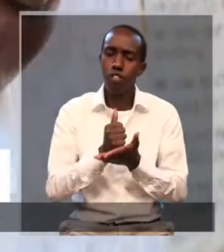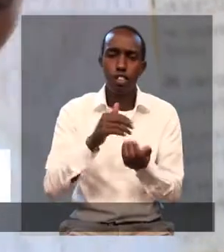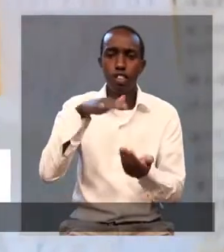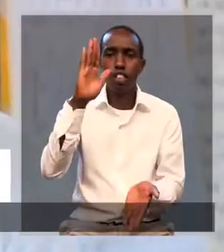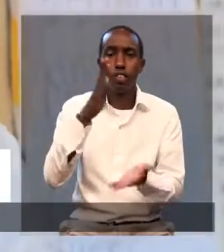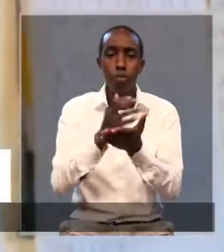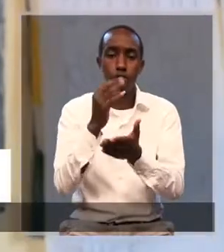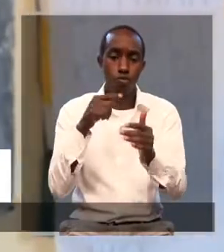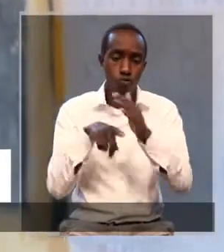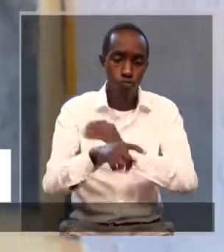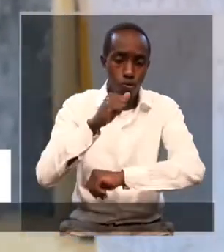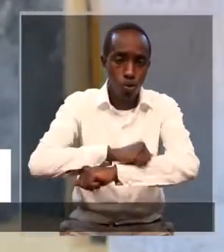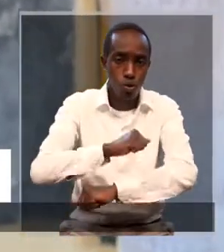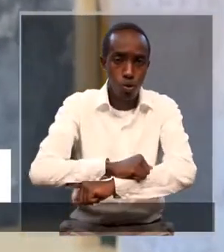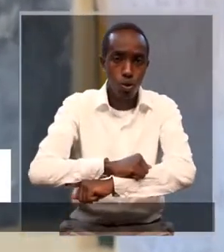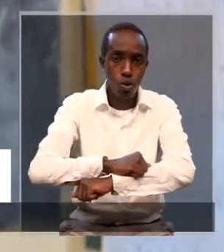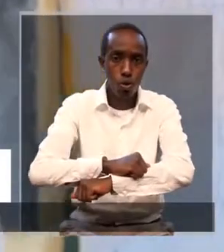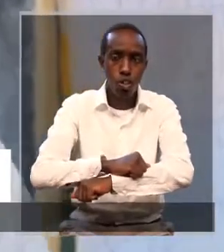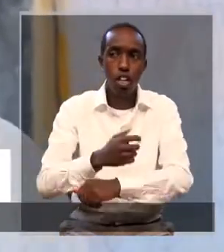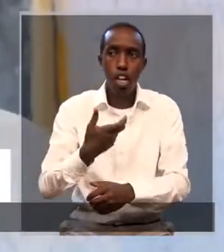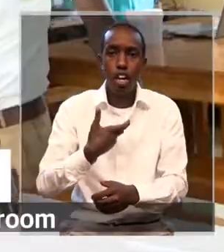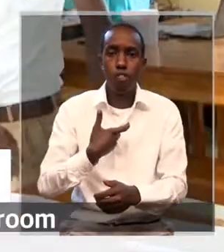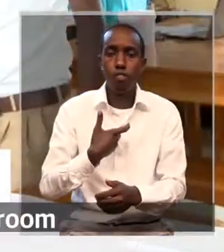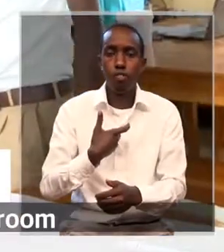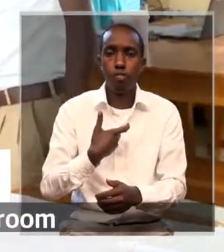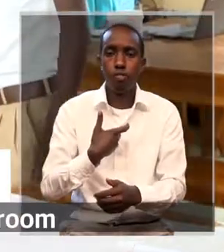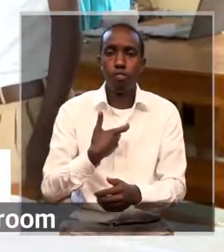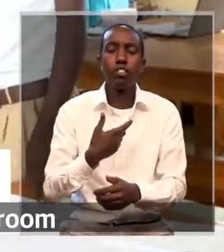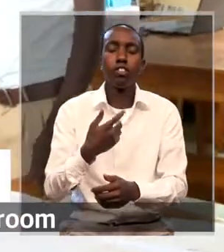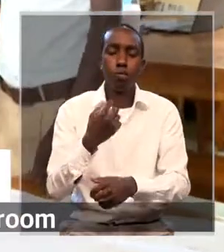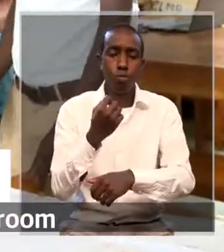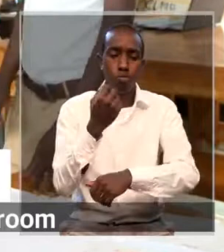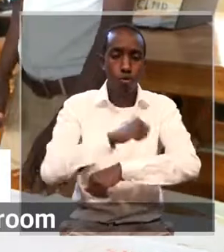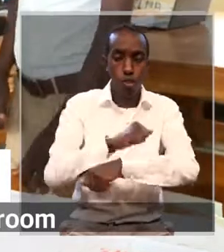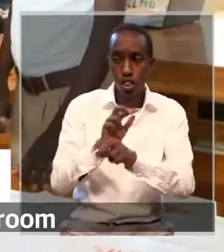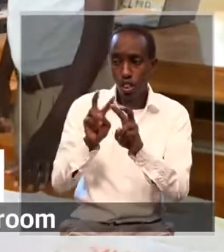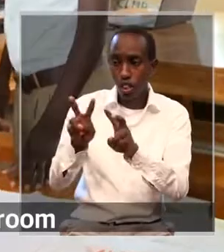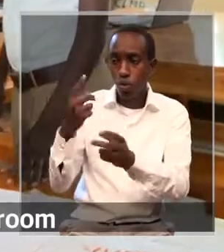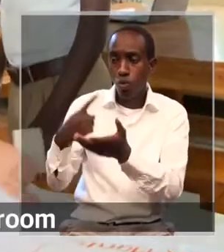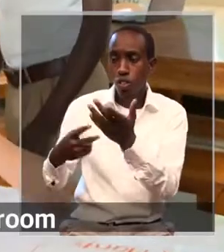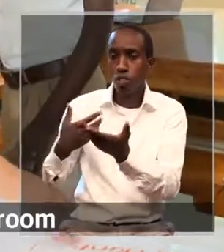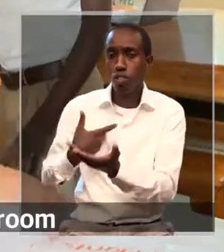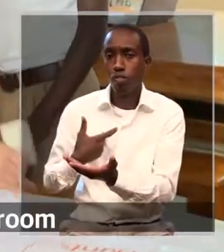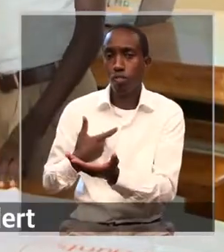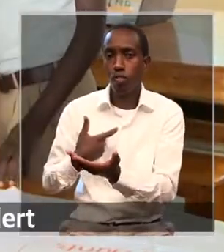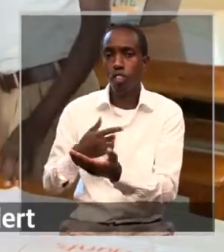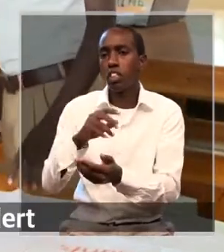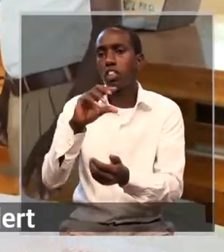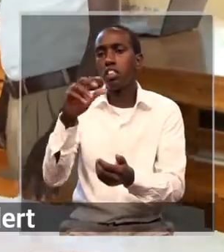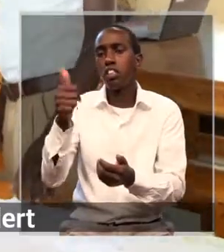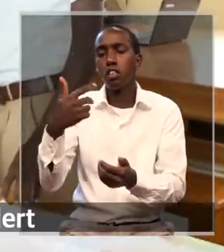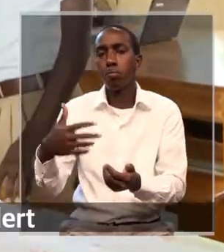cyane kuko iyo winjiye mu ishuri ugifite umwana bwa mbere yakibona igifite